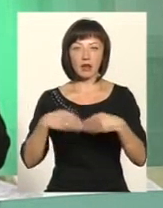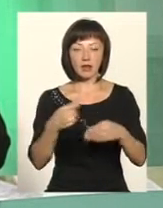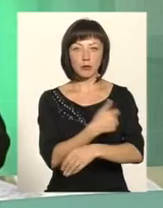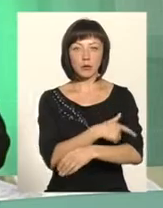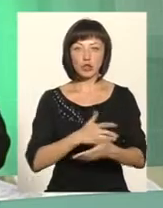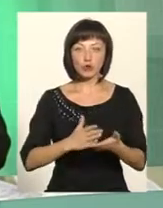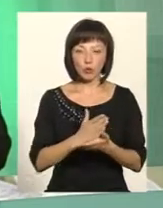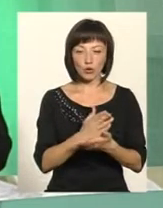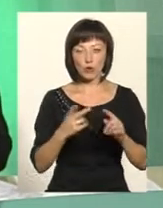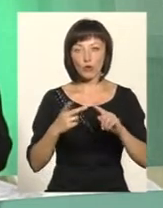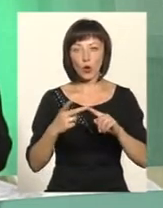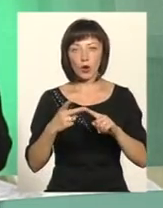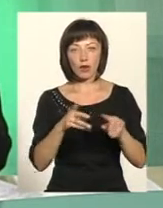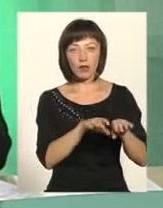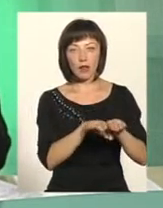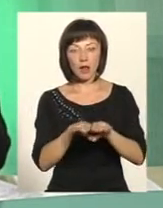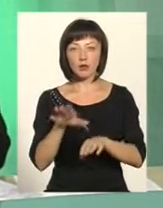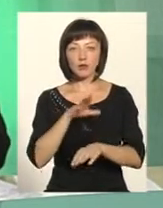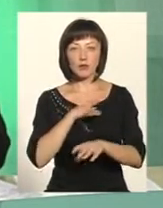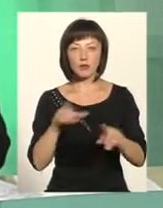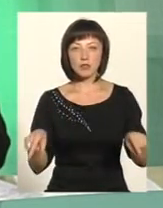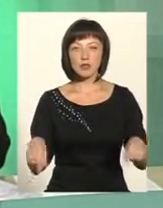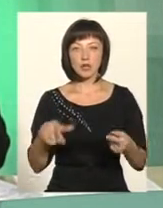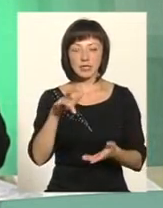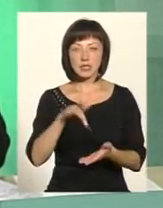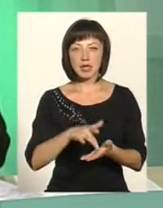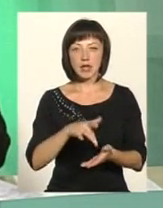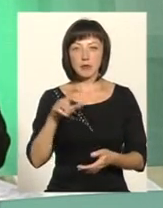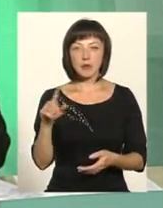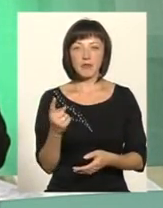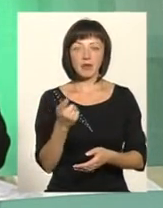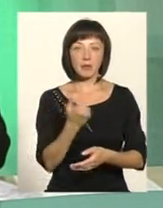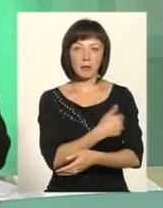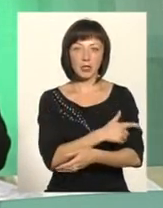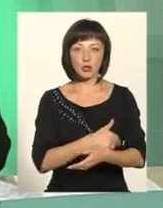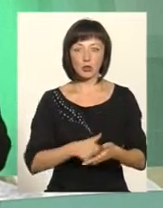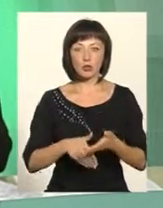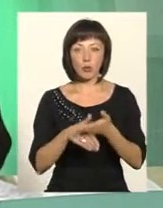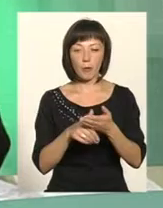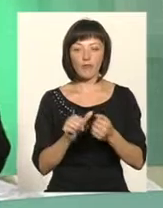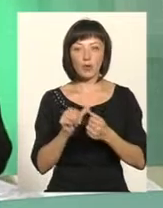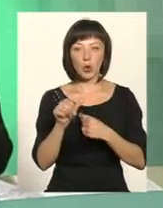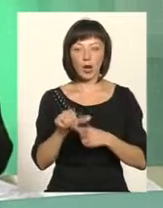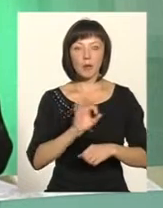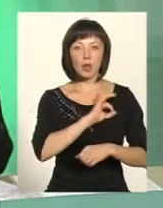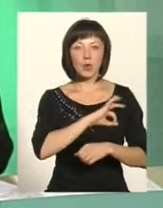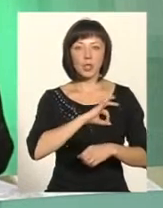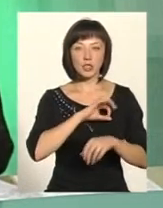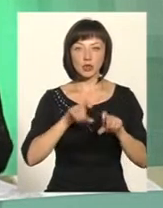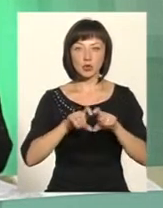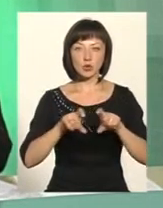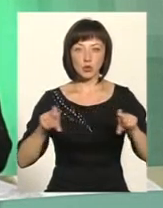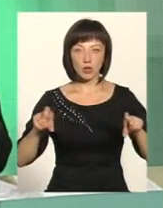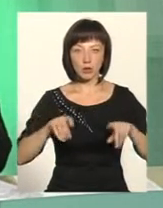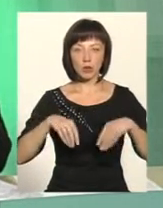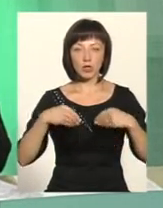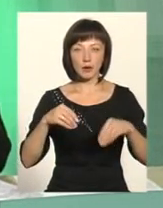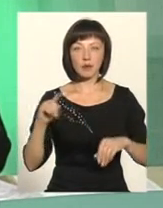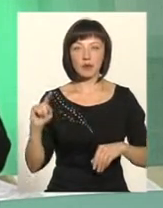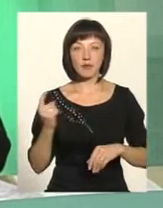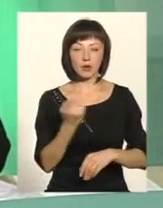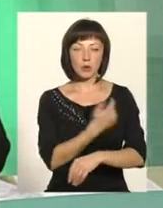вторинна ланка. Був створений центр ПМСД як відокремлена юридична структура по наданню первинної